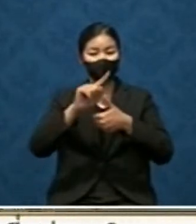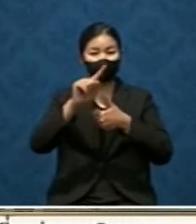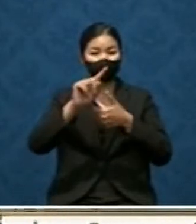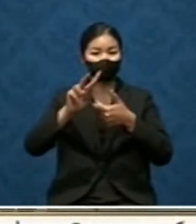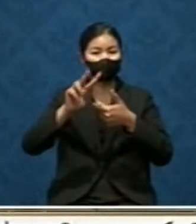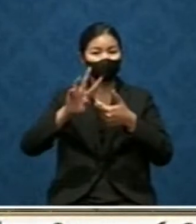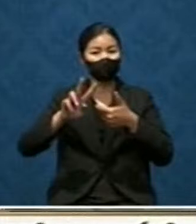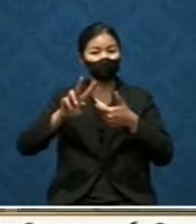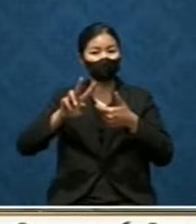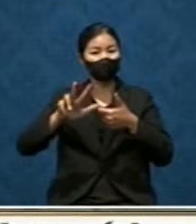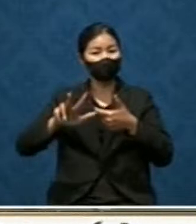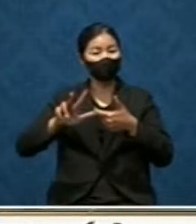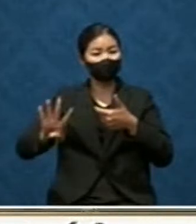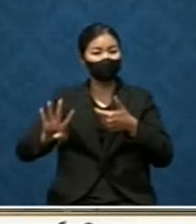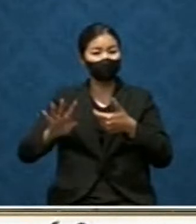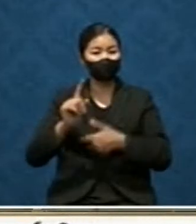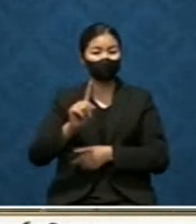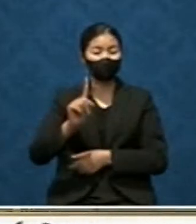อบผมอง.